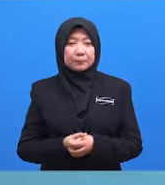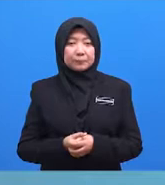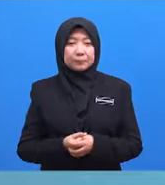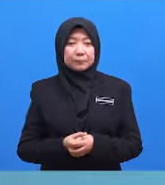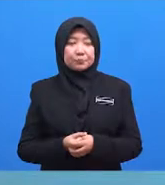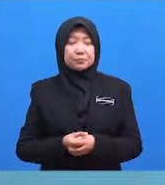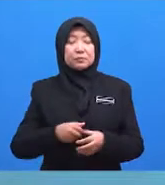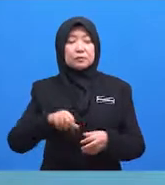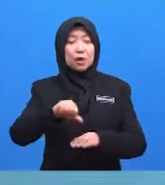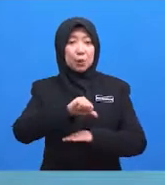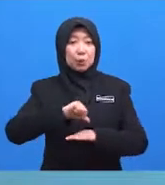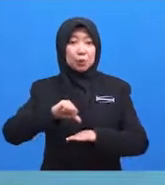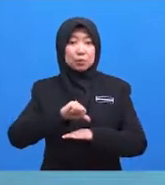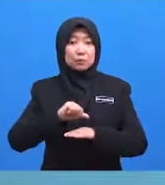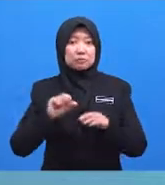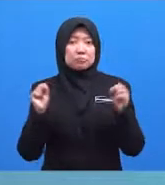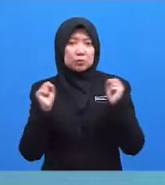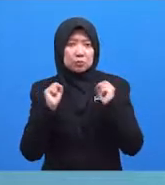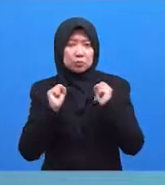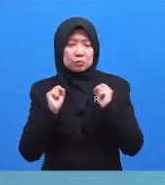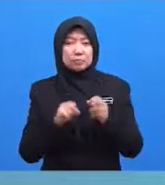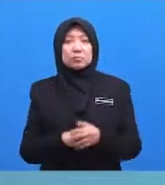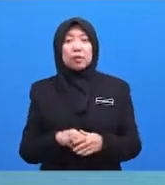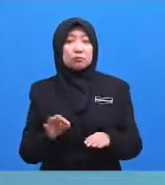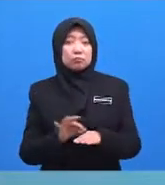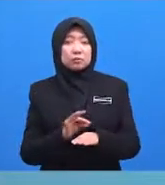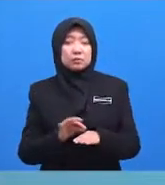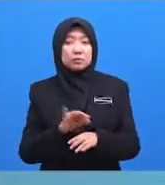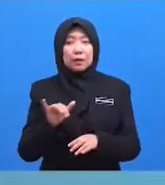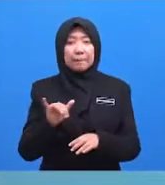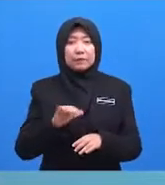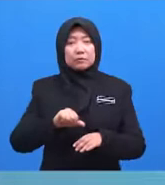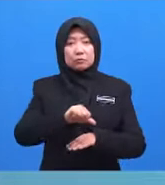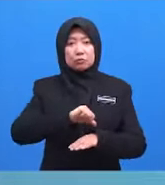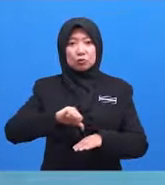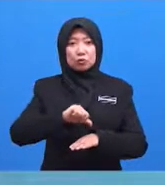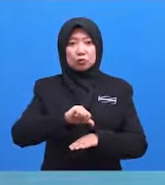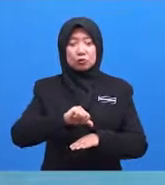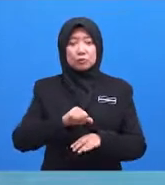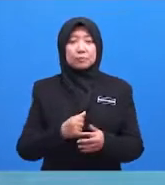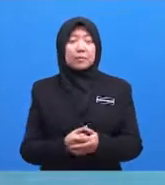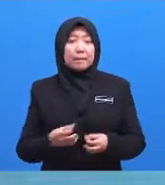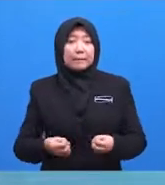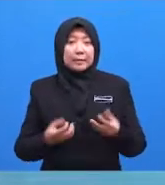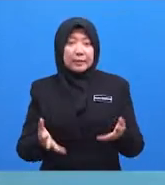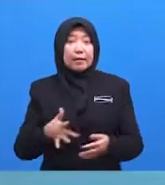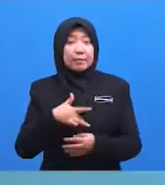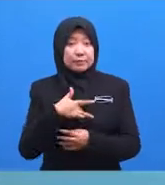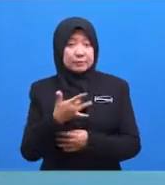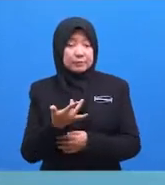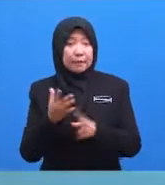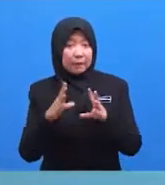dikenali sebagai sos sejuk dan fungsinya sama seperti sos, iaitu berfungsi memberi